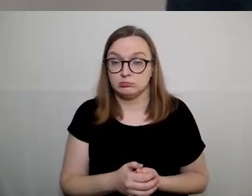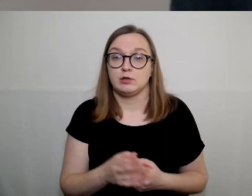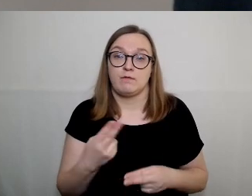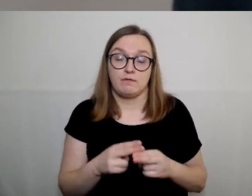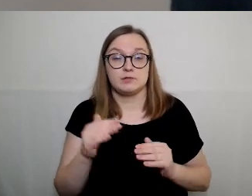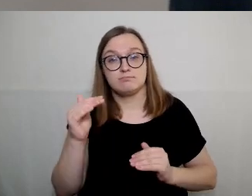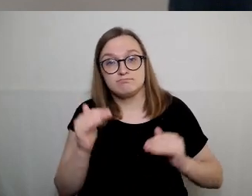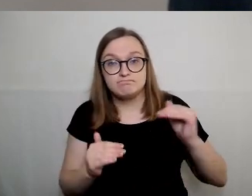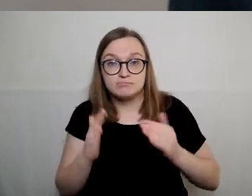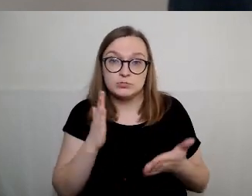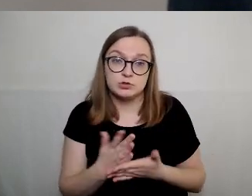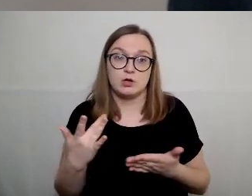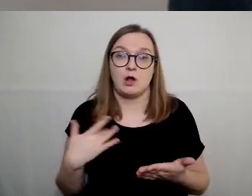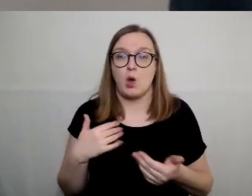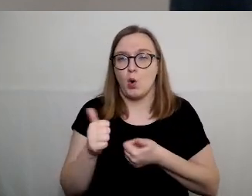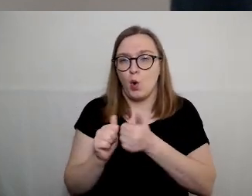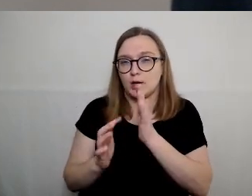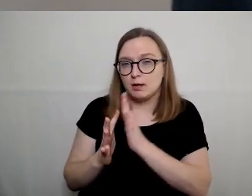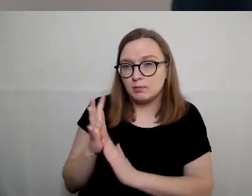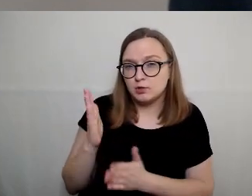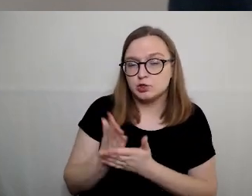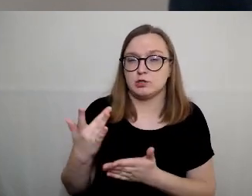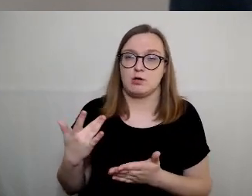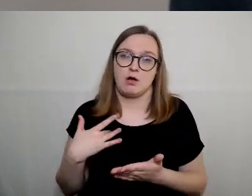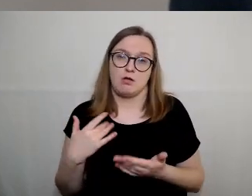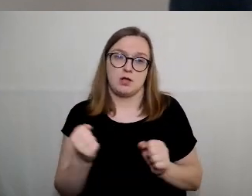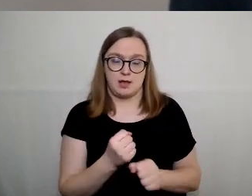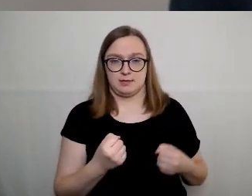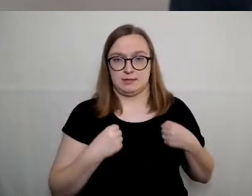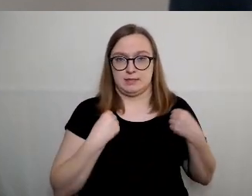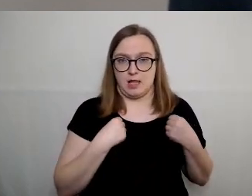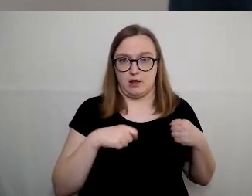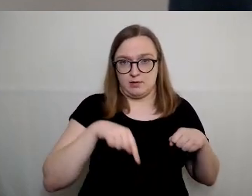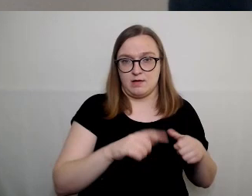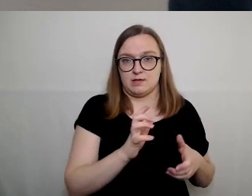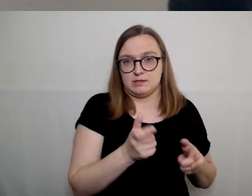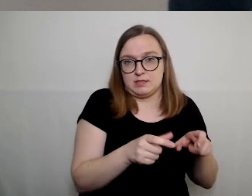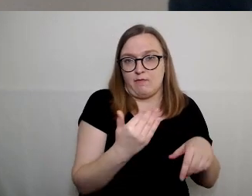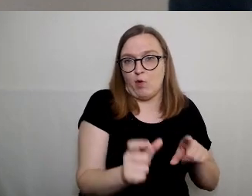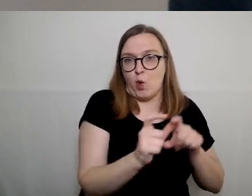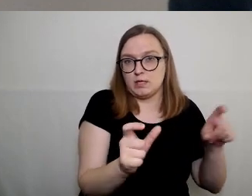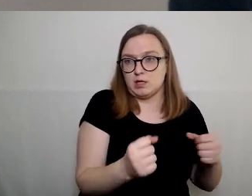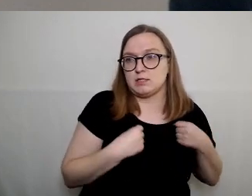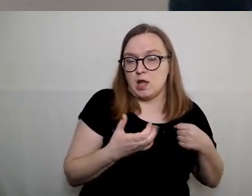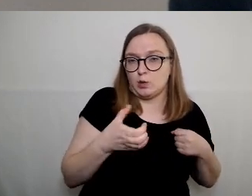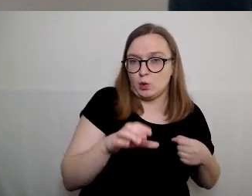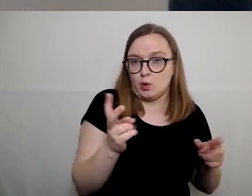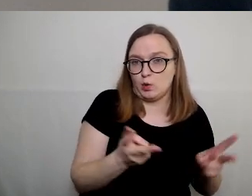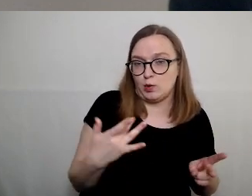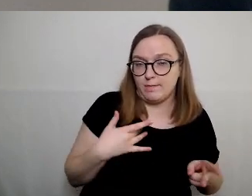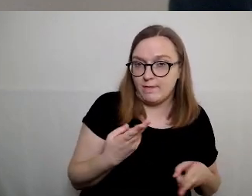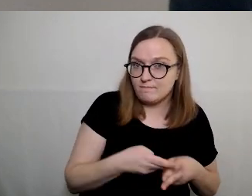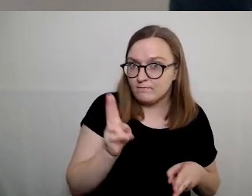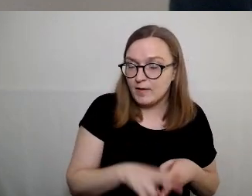gal pagerina ir konkurencija atsiranda ir tada pasitempti reikia vietiniam savivaldybės, galbūt įstaigom kažkurioje tai plotmei.